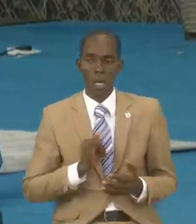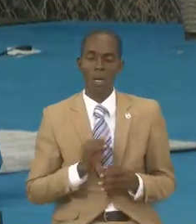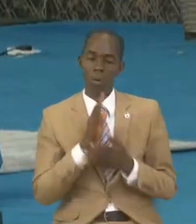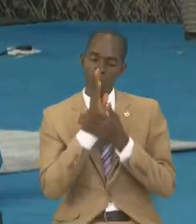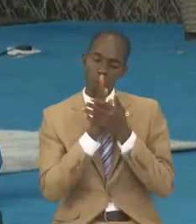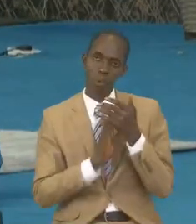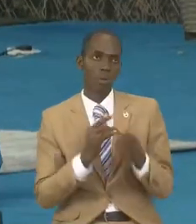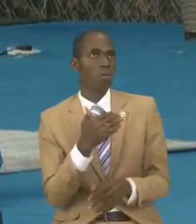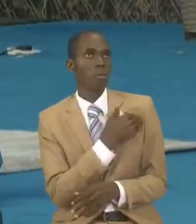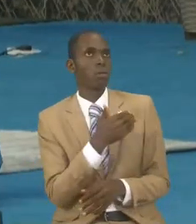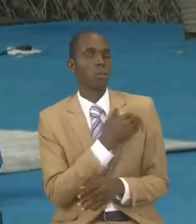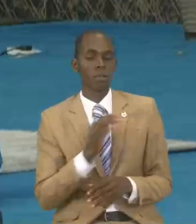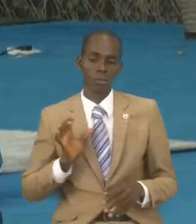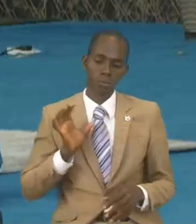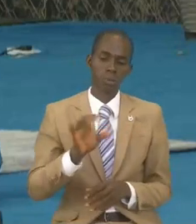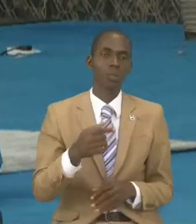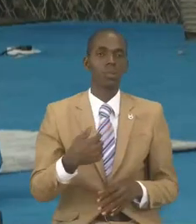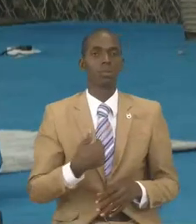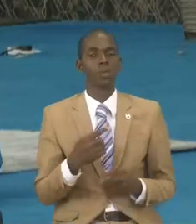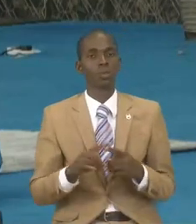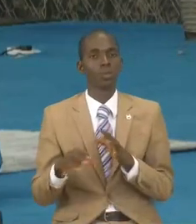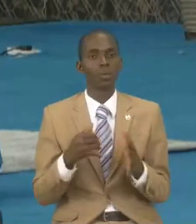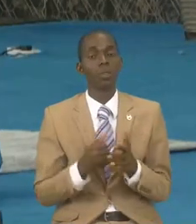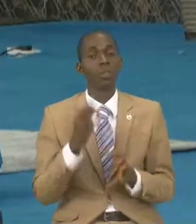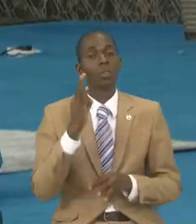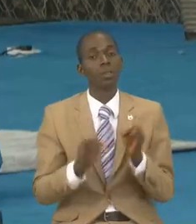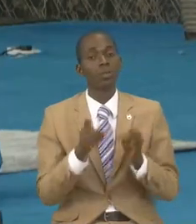à cela. Et tu es né de nouveau?